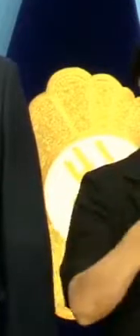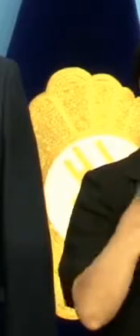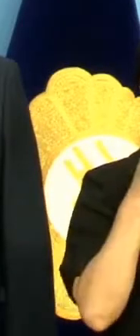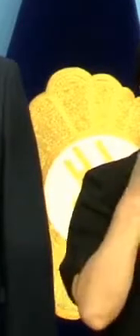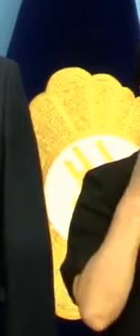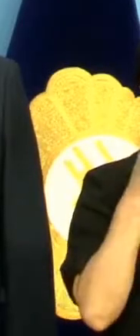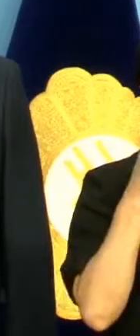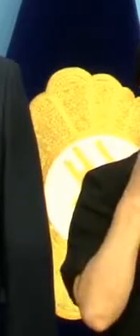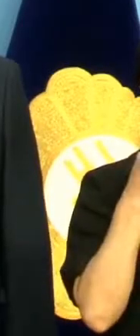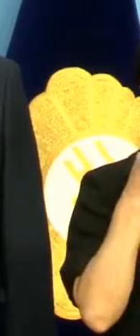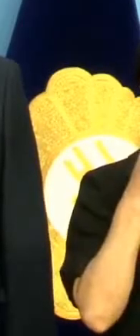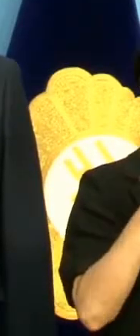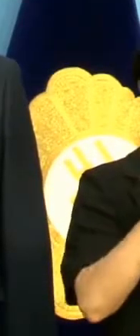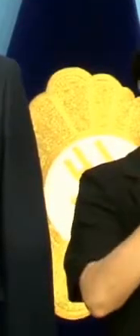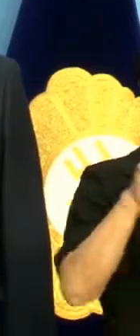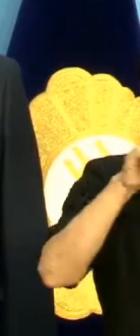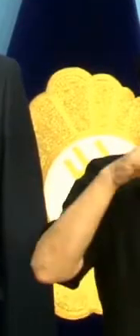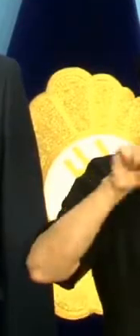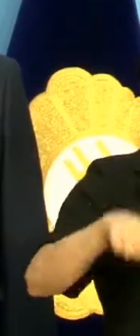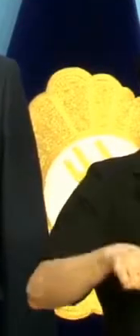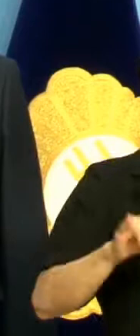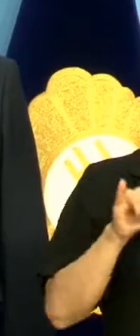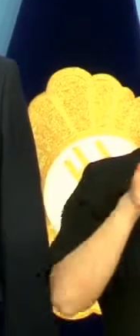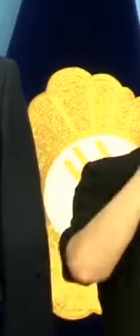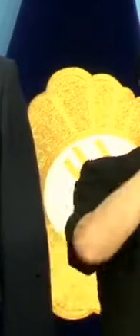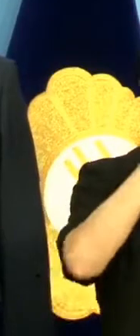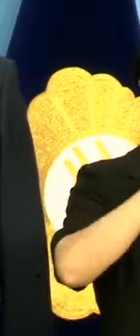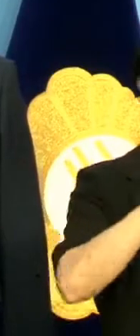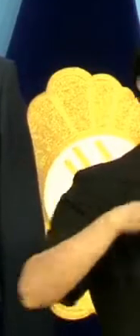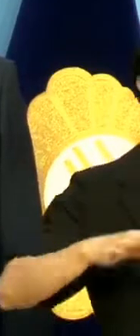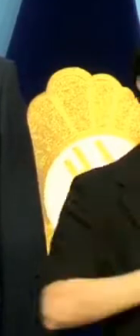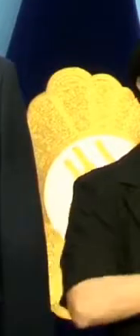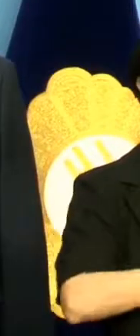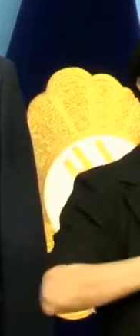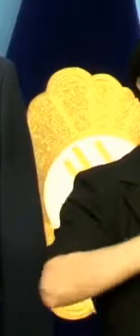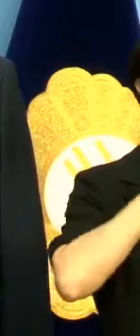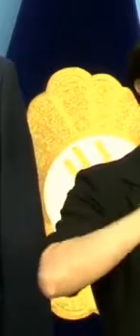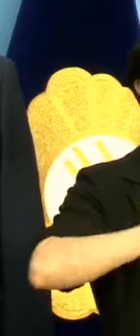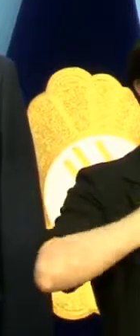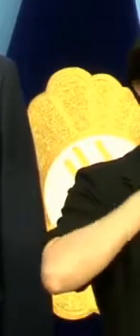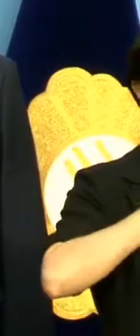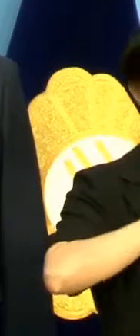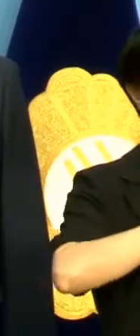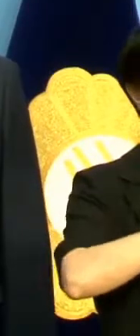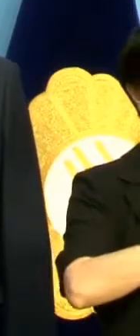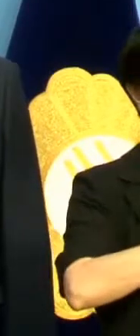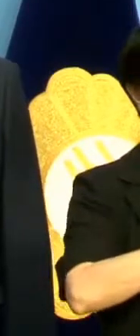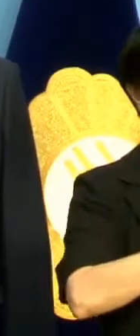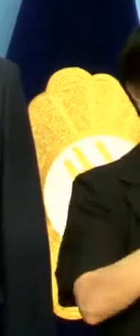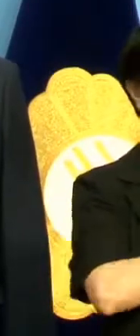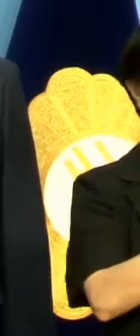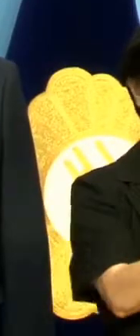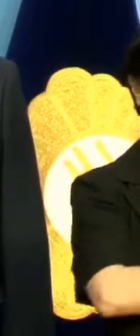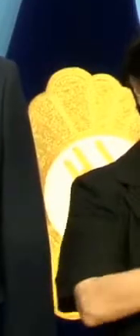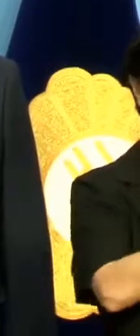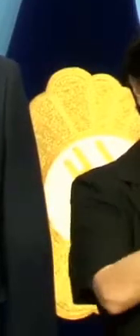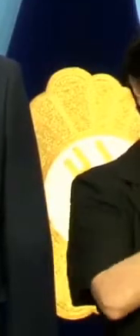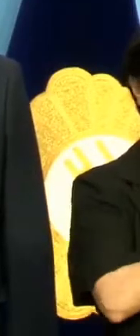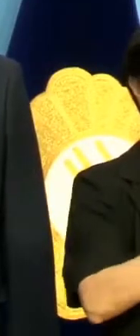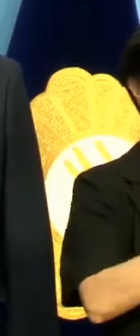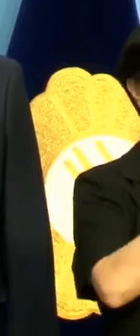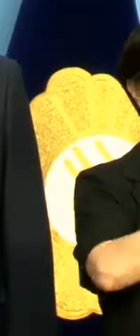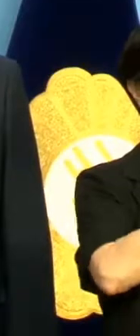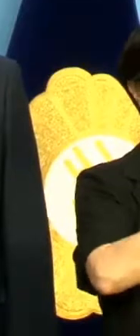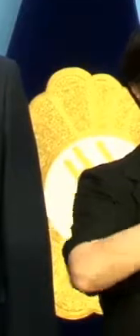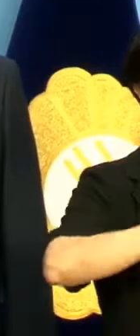께서는 이상직 이스타빌 2 워요 진상규명 특별위원회를 만들어 이상직 의원 이